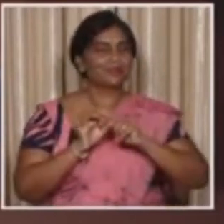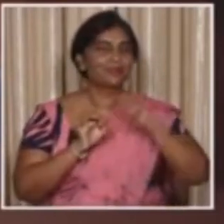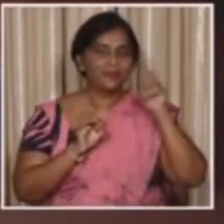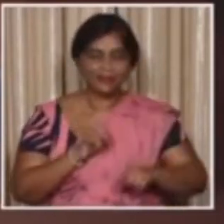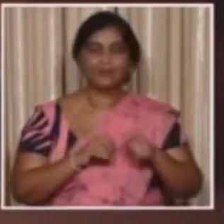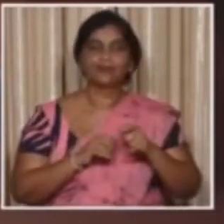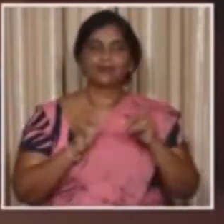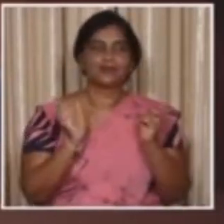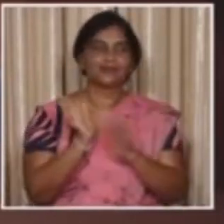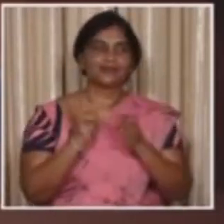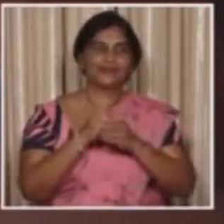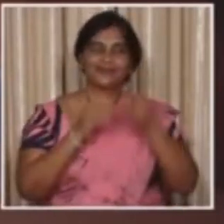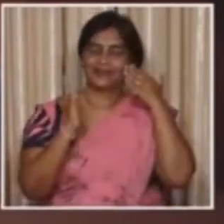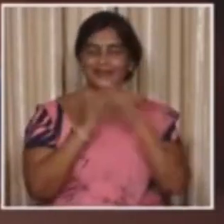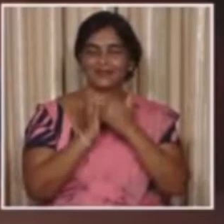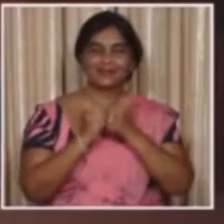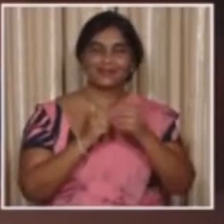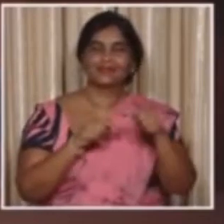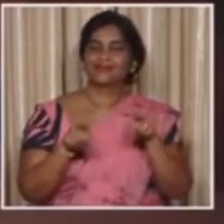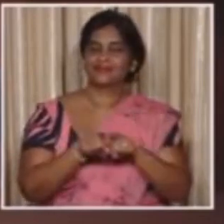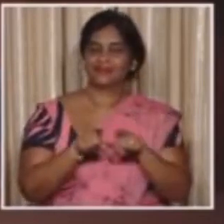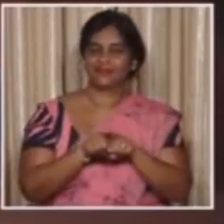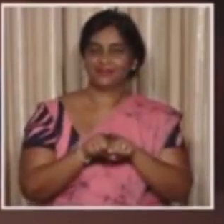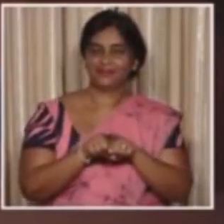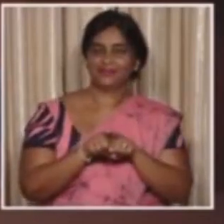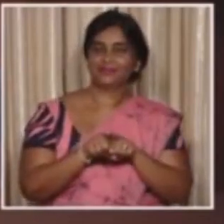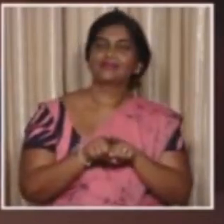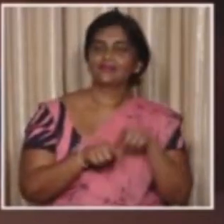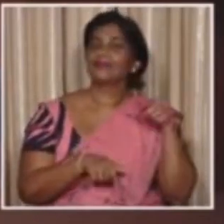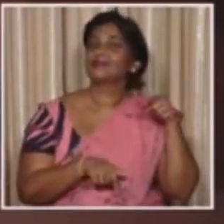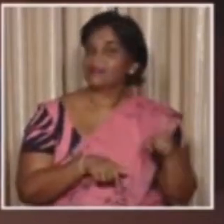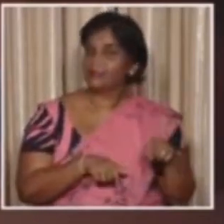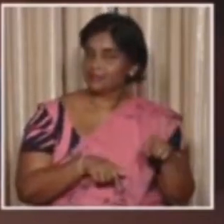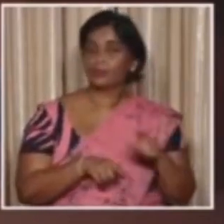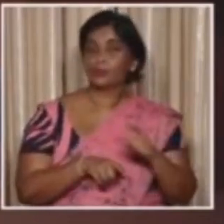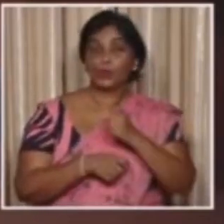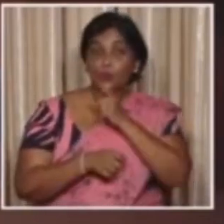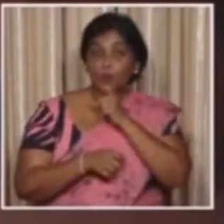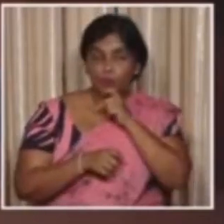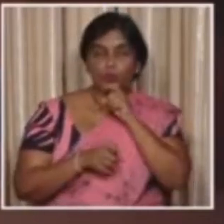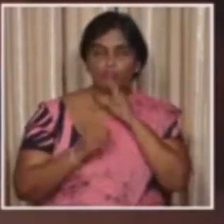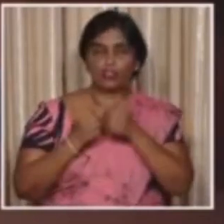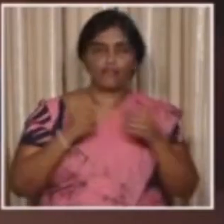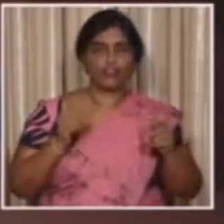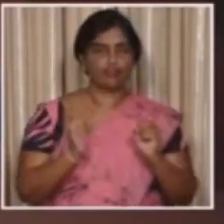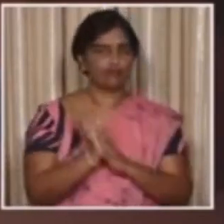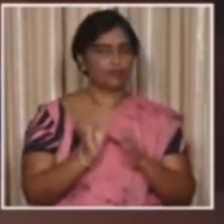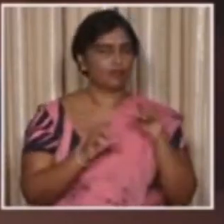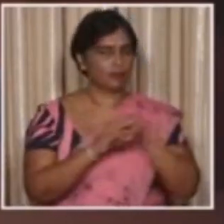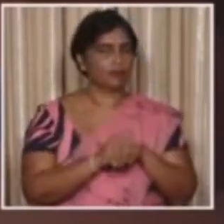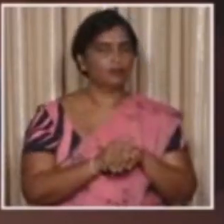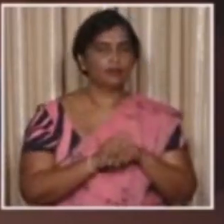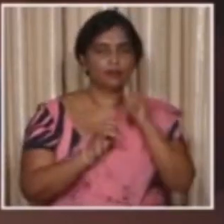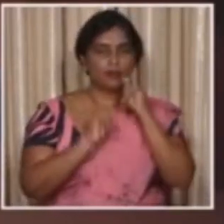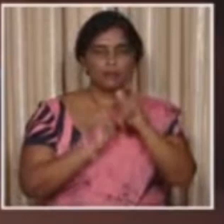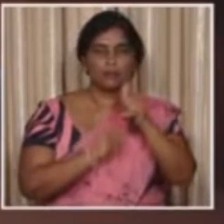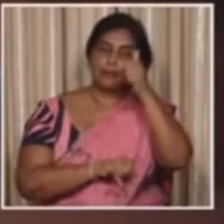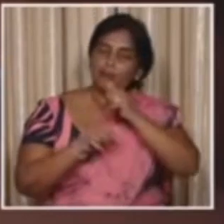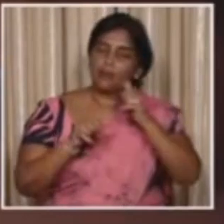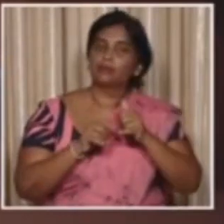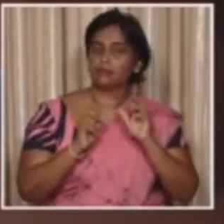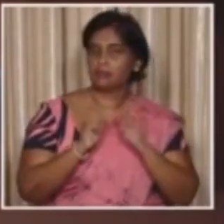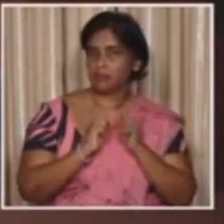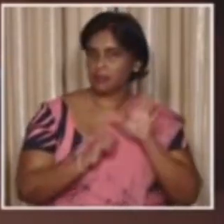paraka sabhapilama api sahimakata pattin inne. Meka me naduwa handayatuma wenakama hituwak danna. Wancha dusana pilimada prashna